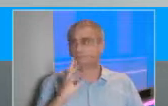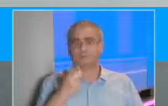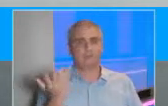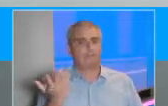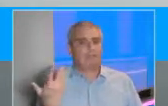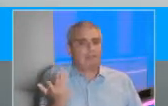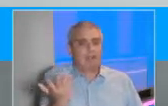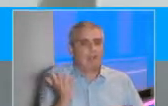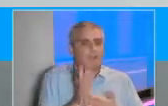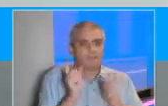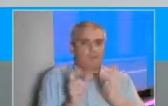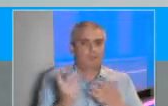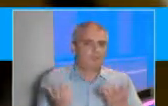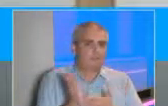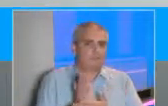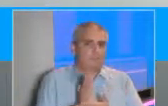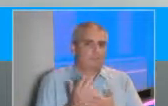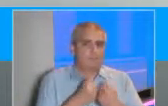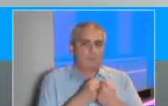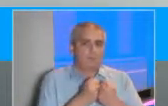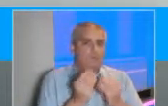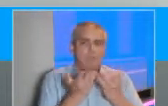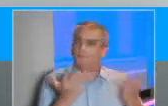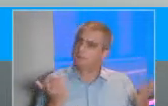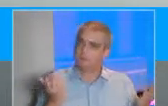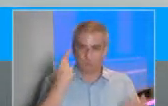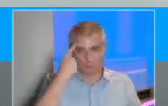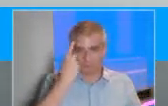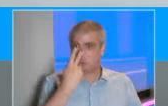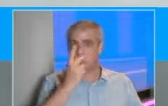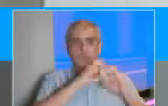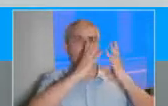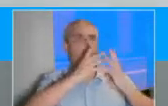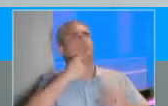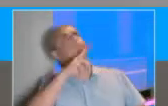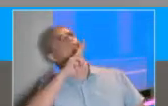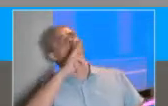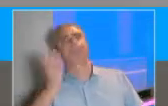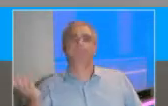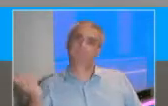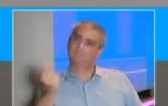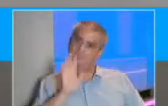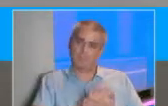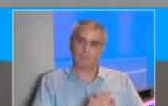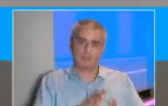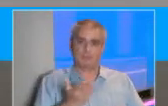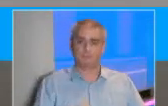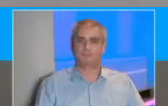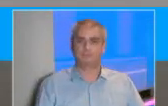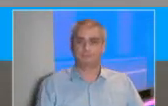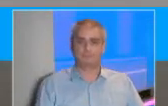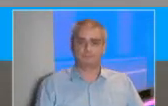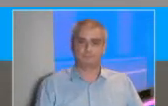כזה אין, איך אתם כתושבים מתמודדים עם זה? אתה יודע שאתה רואה את הבלון באוויר, אתה אומר כמעט שדרכת עליו.